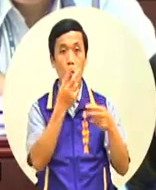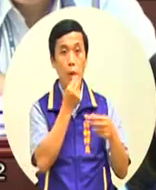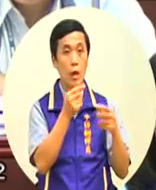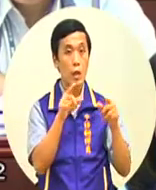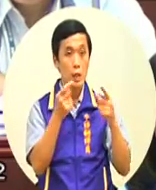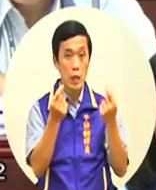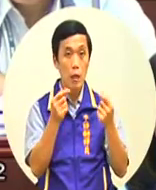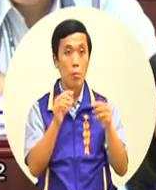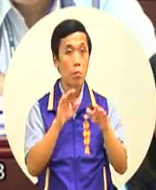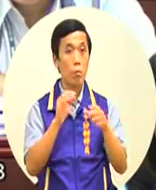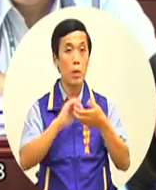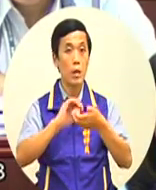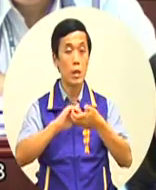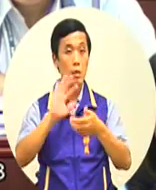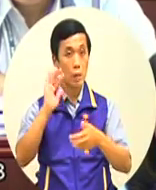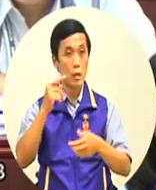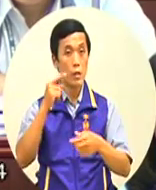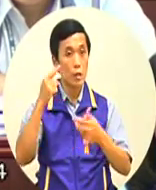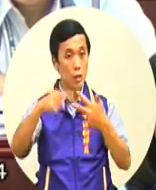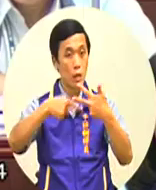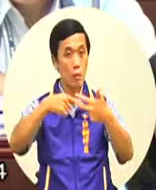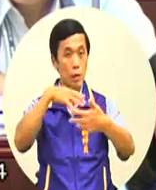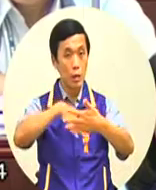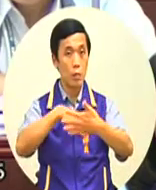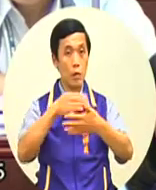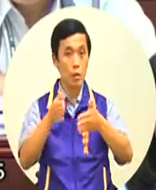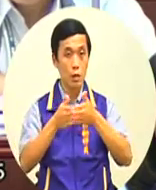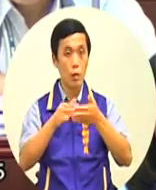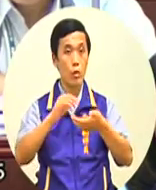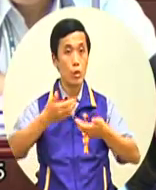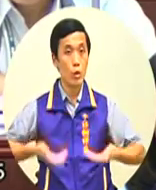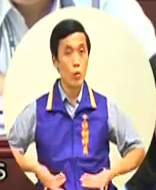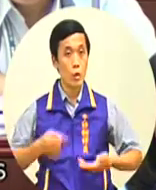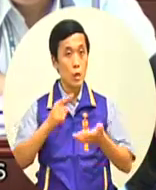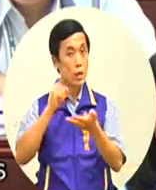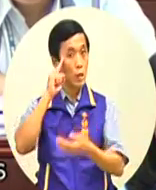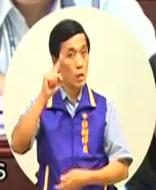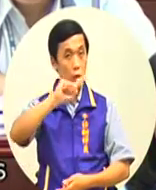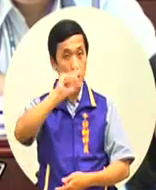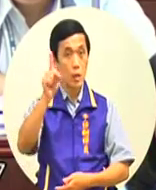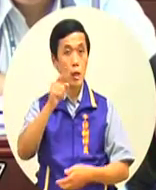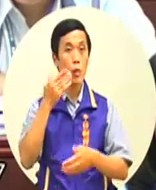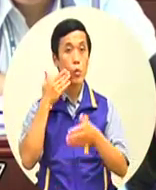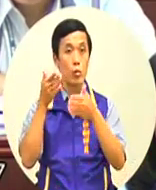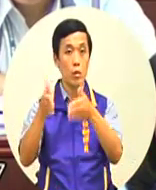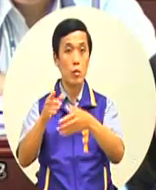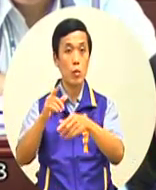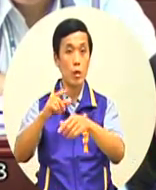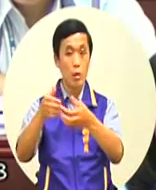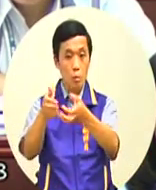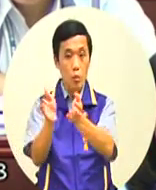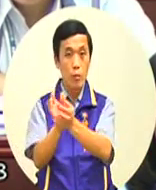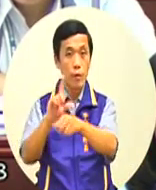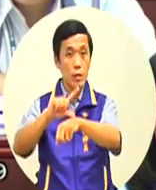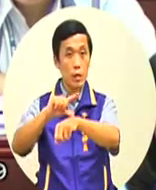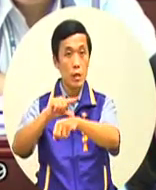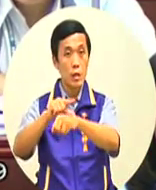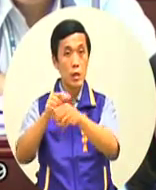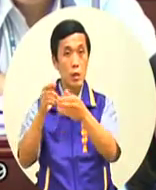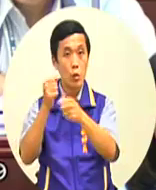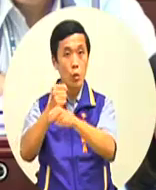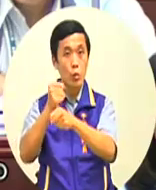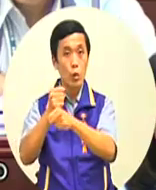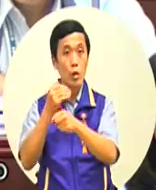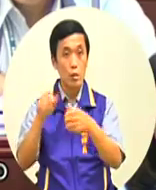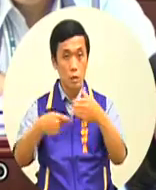少有一日的休息作为例假。那对于工读生这些部分工时的工作者而言，他们的国定假日只